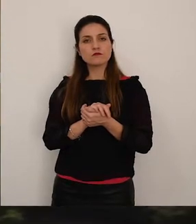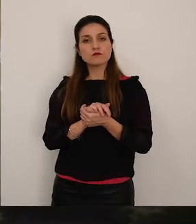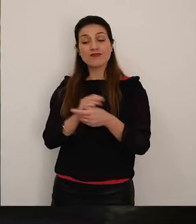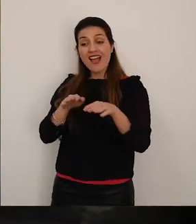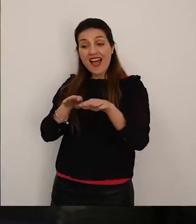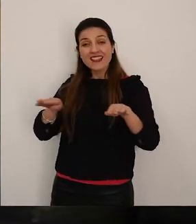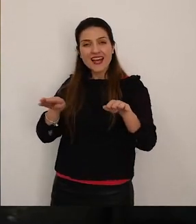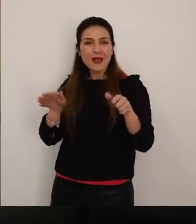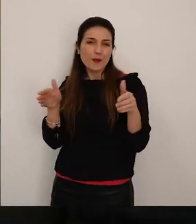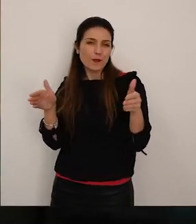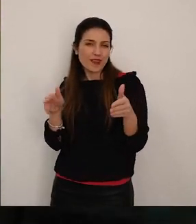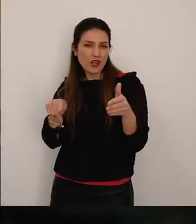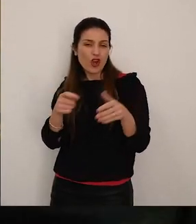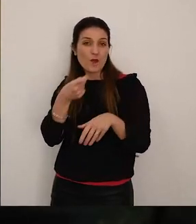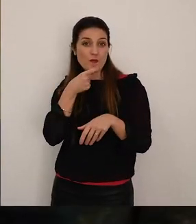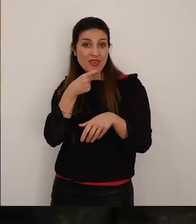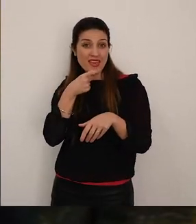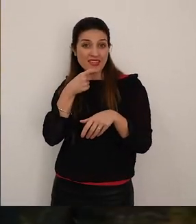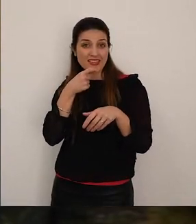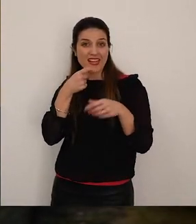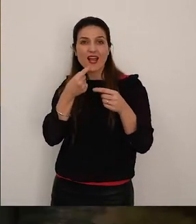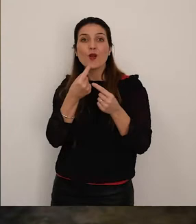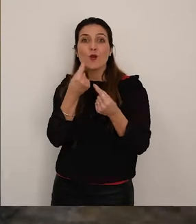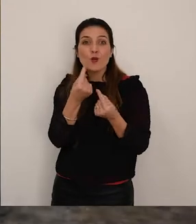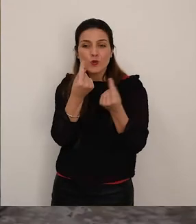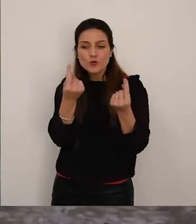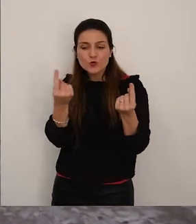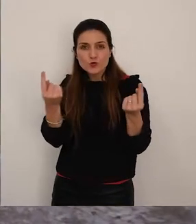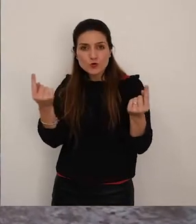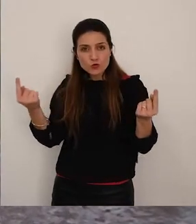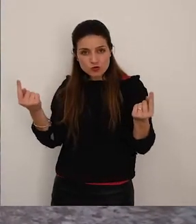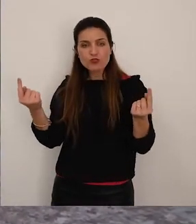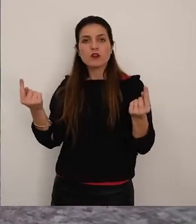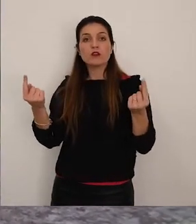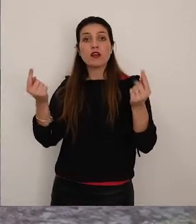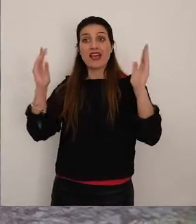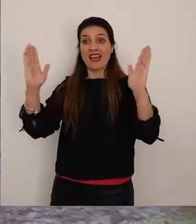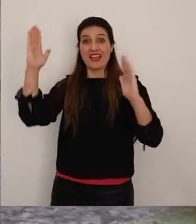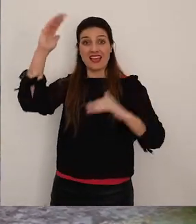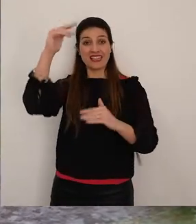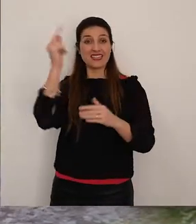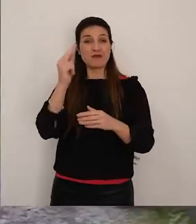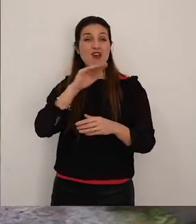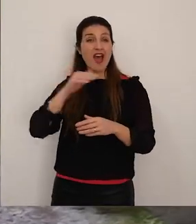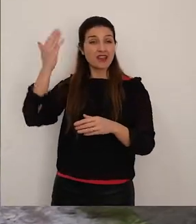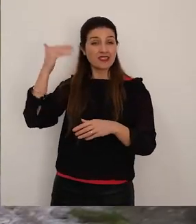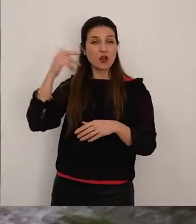Un piccolo altare di pietra, illuminato dalla tenue luce dei lumini, è posto alla base di un antico dipinto risalente